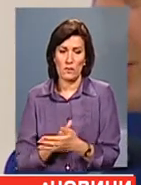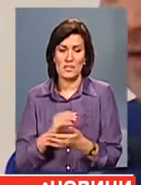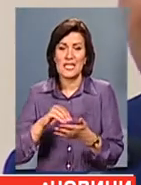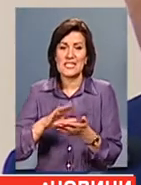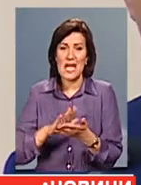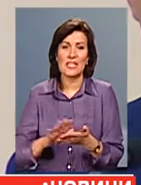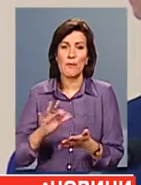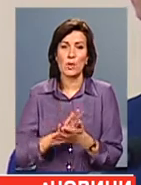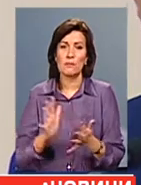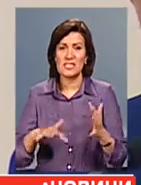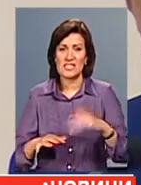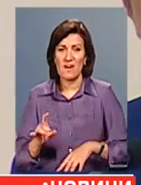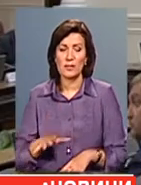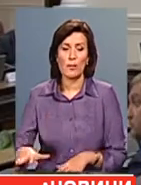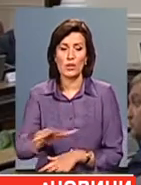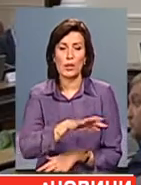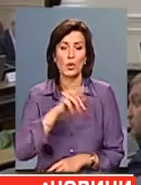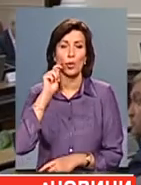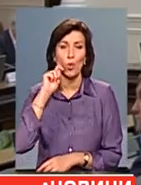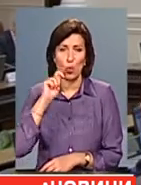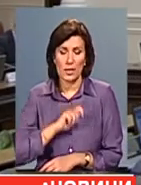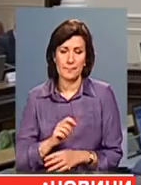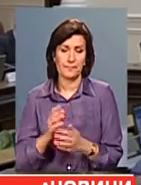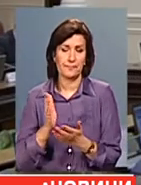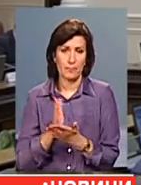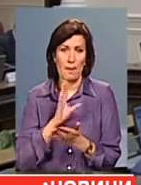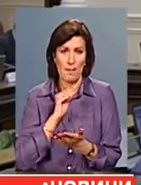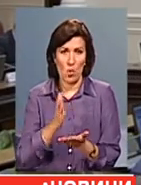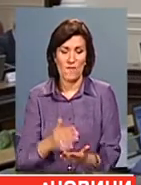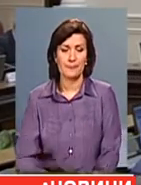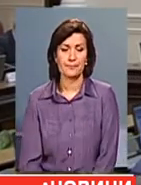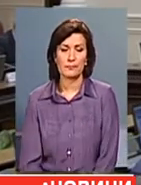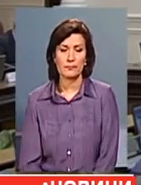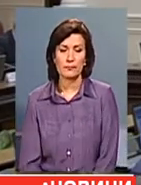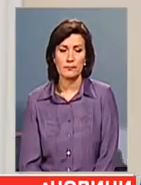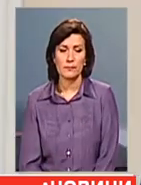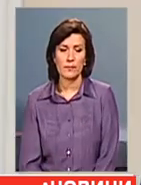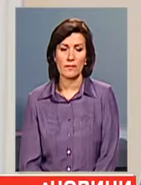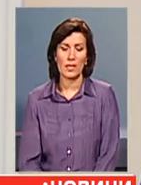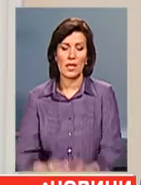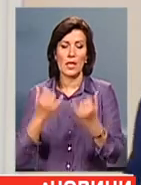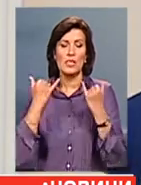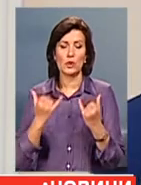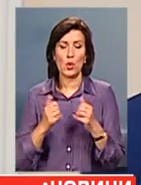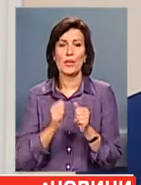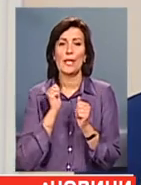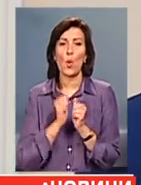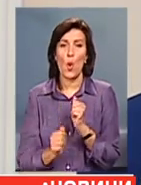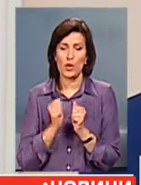про сміттєзвалища по всій території України. Будь ласка, пряма мова. Сказав Володимир Борисович, що сьогодні